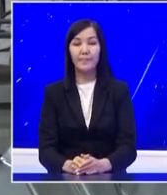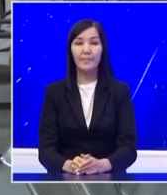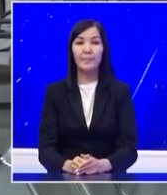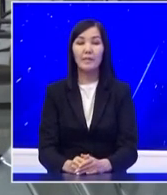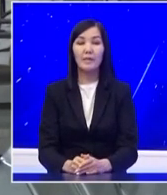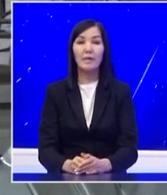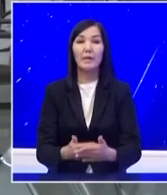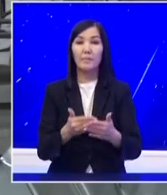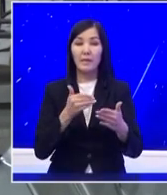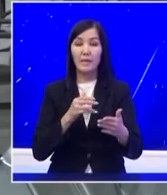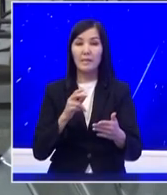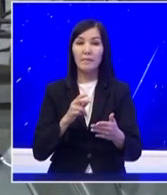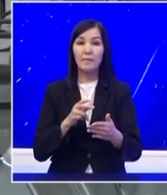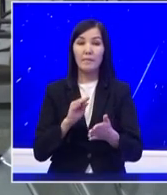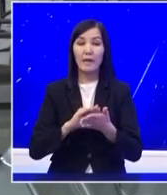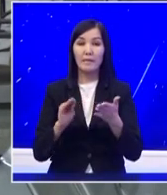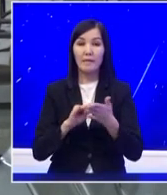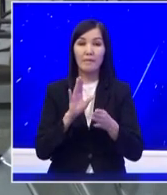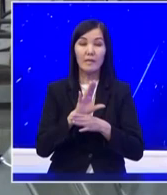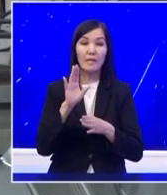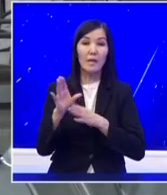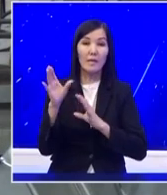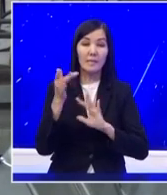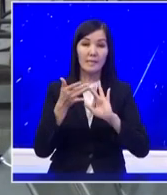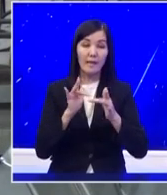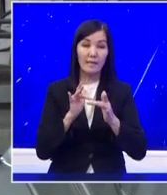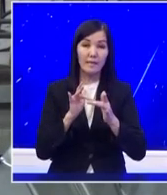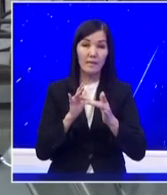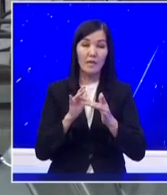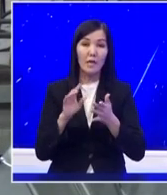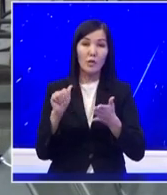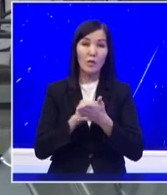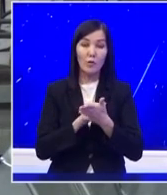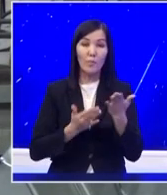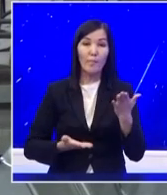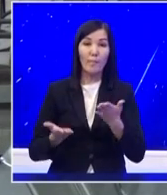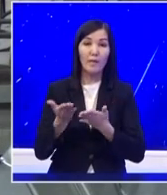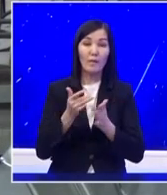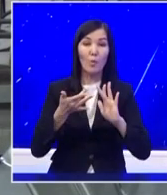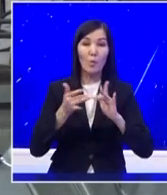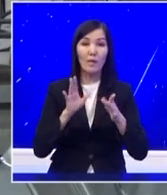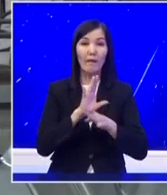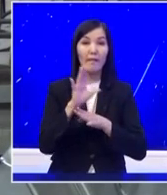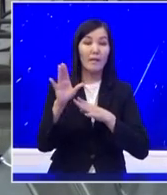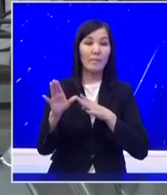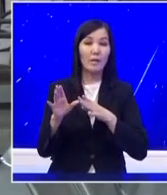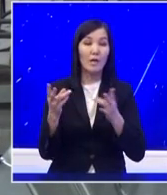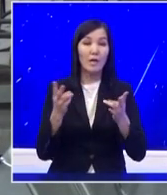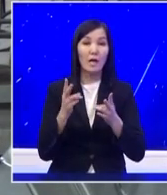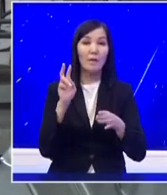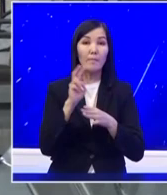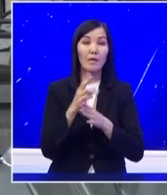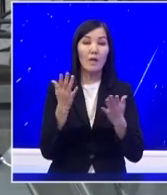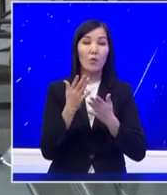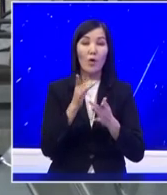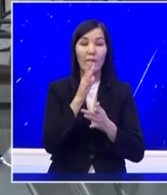Перед тем, как сюда прийти, я оставил заявку на сайте университета. Сдал все необходимые документы в режиме онлайн. Затем мне сообщили, куда нужно прийти и в